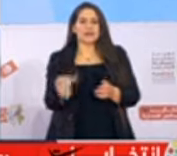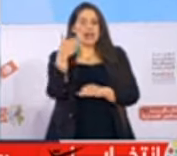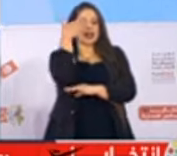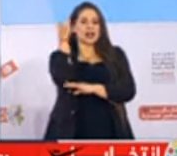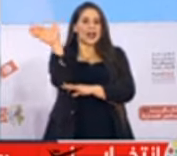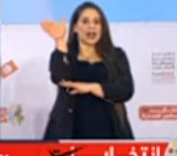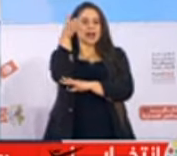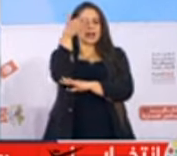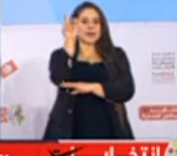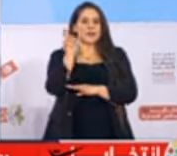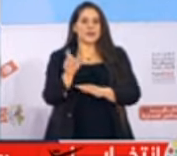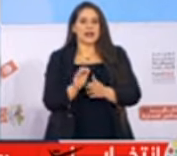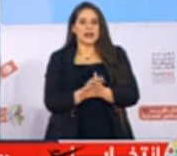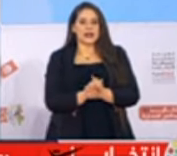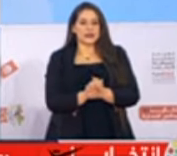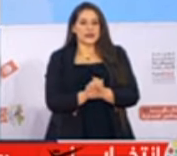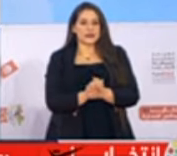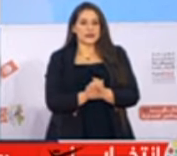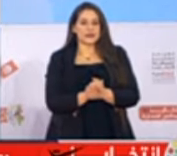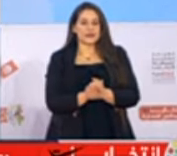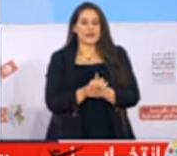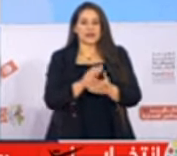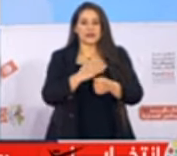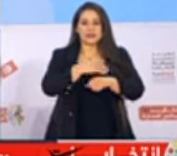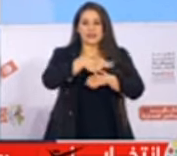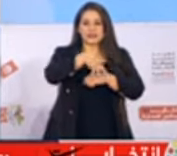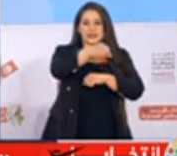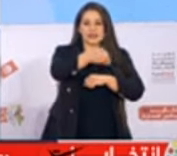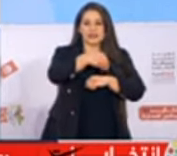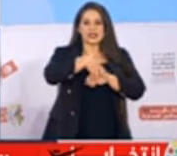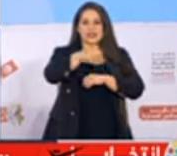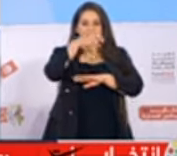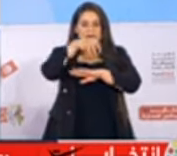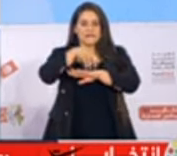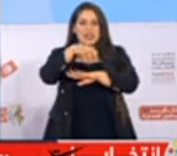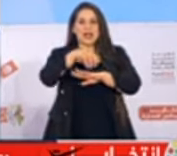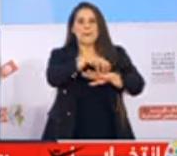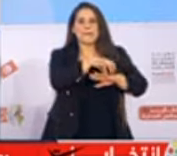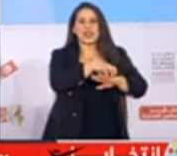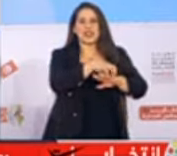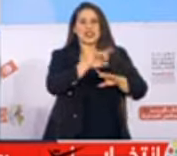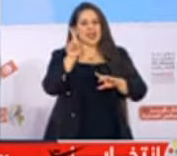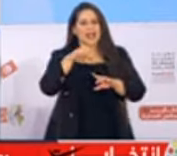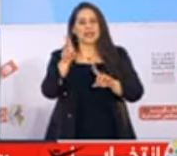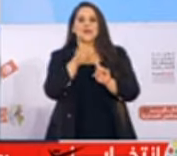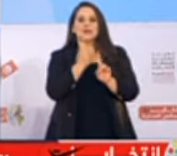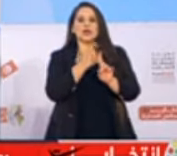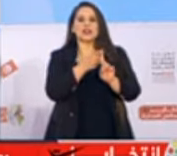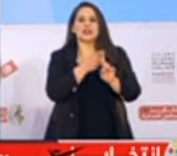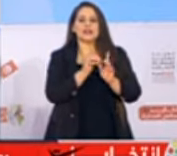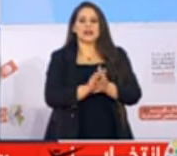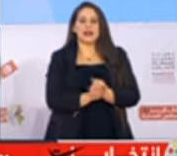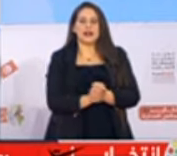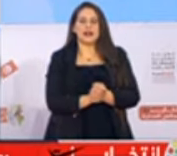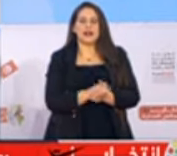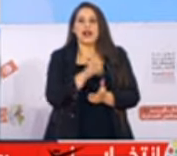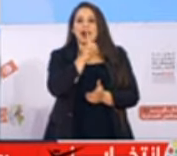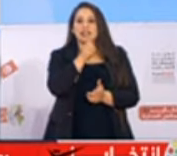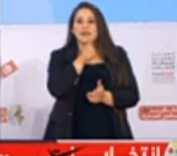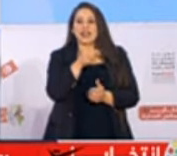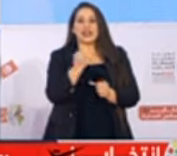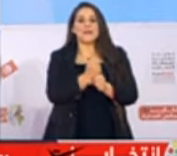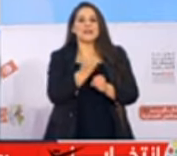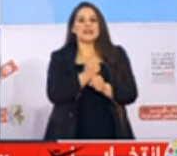الجمهورية، معناها التعليق خارج الأماكن المخصصة من الهيئات الفرعية، عدم الإعلام